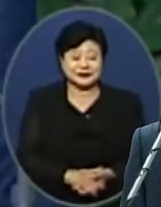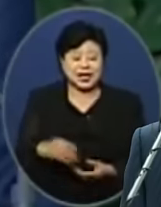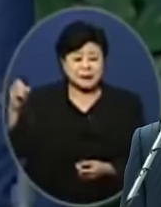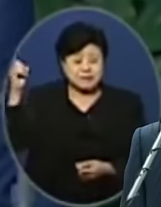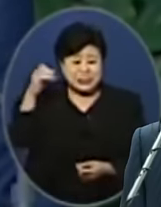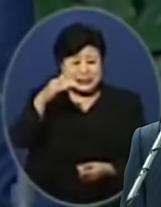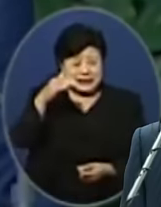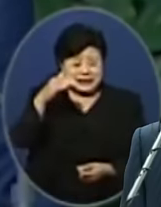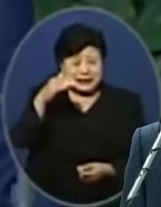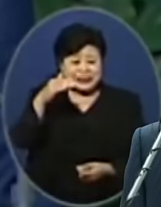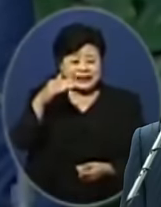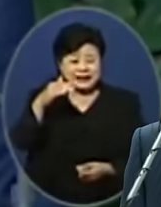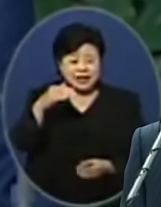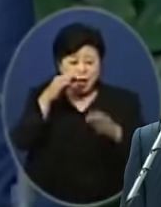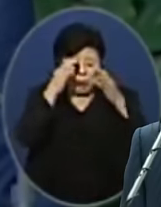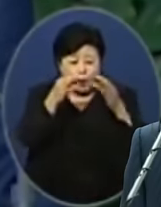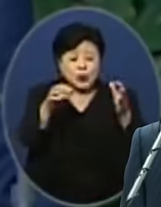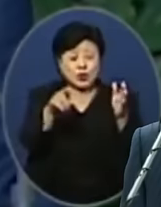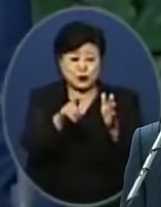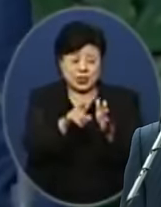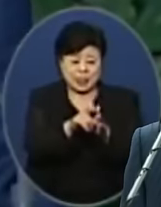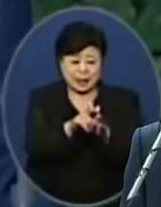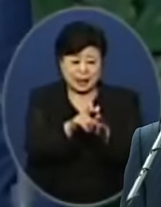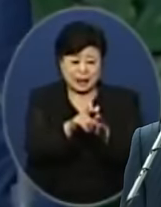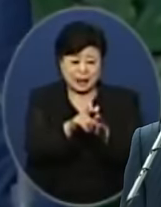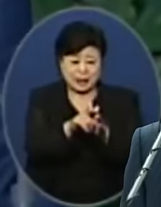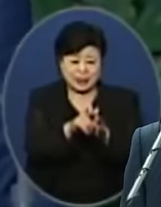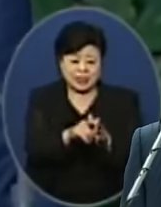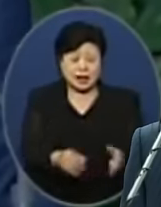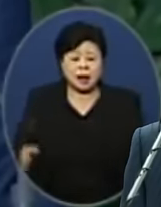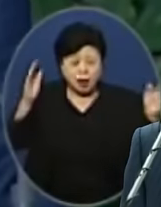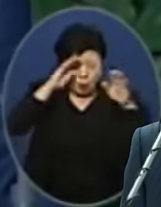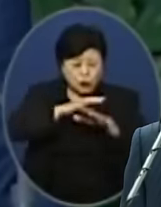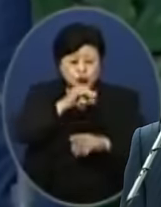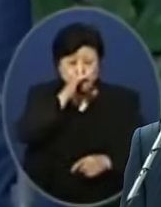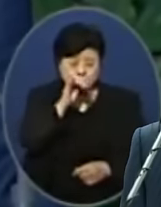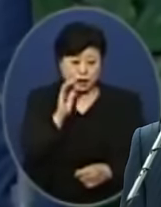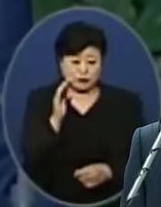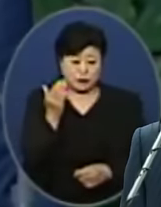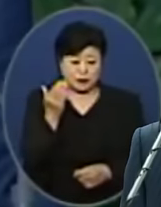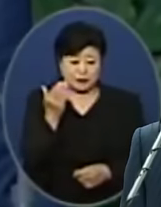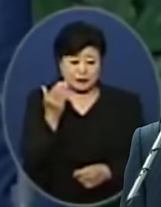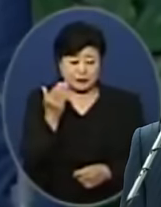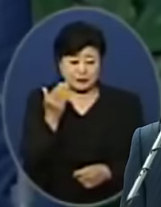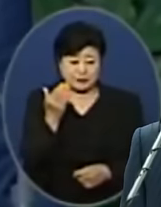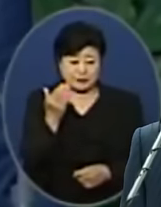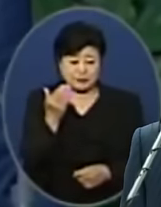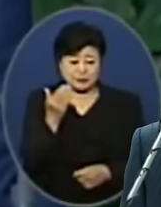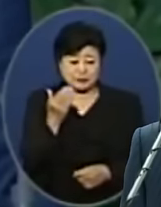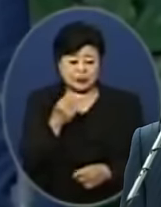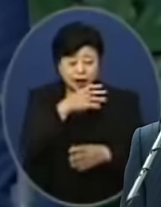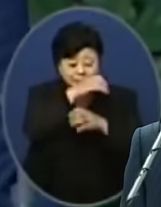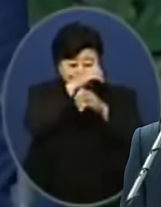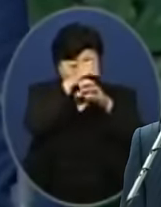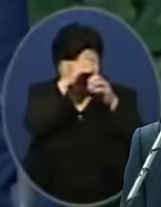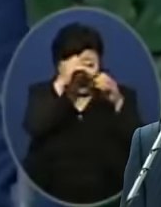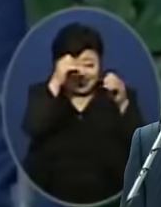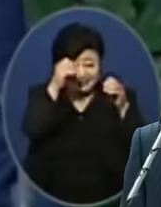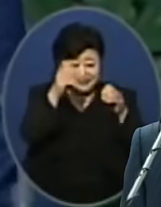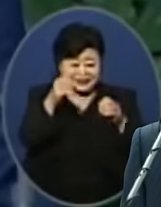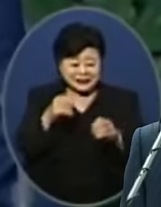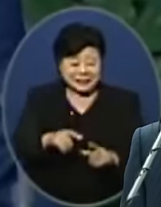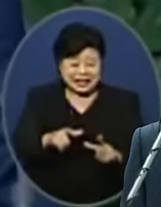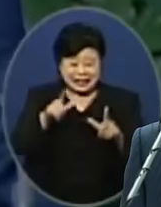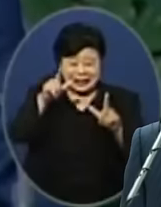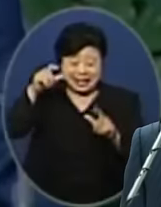빛을 보기 위해서는 어둠이 있어야 되는 것입니다. 한 번은 별들이 태양을